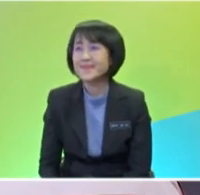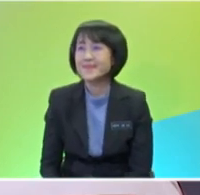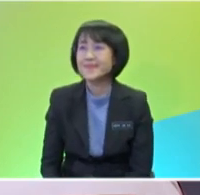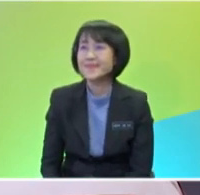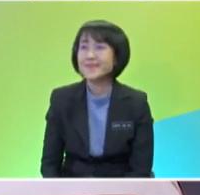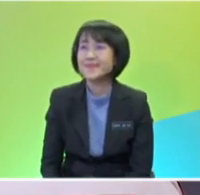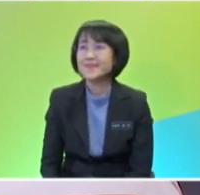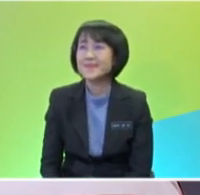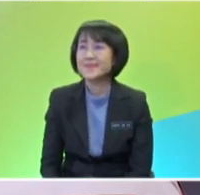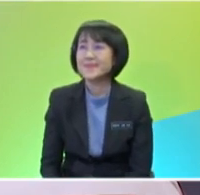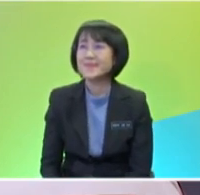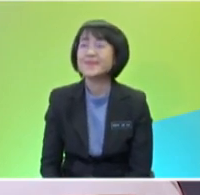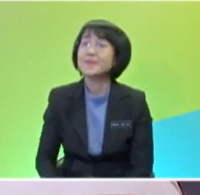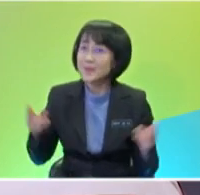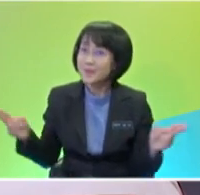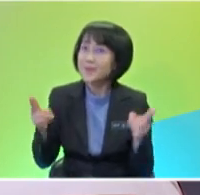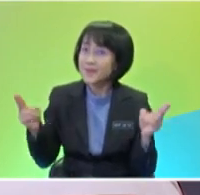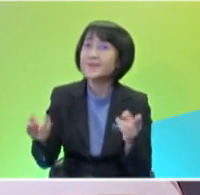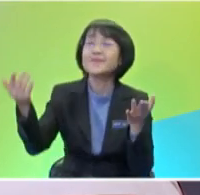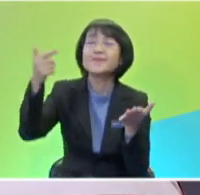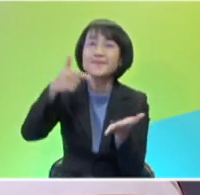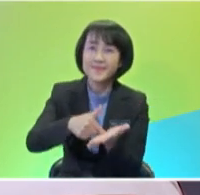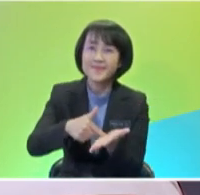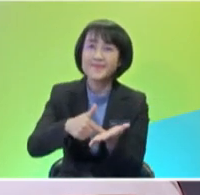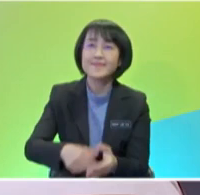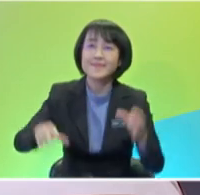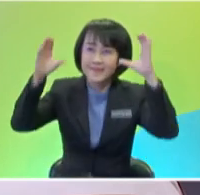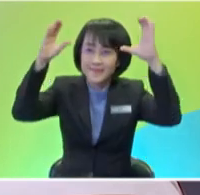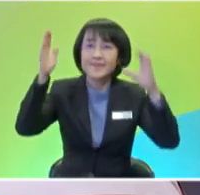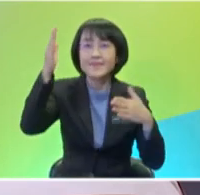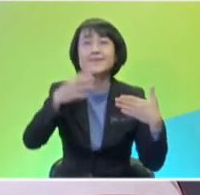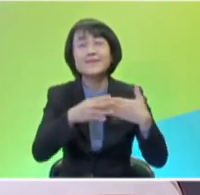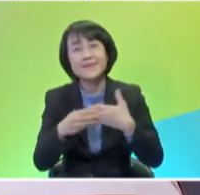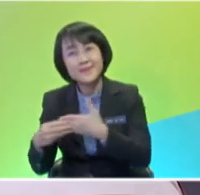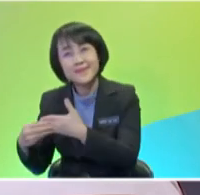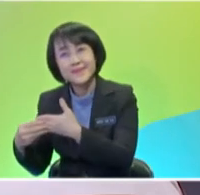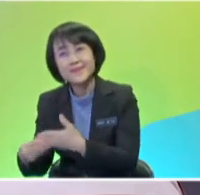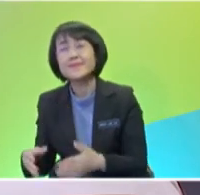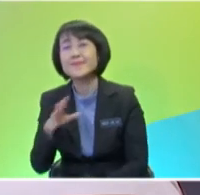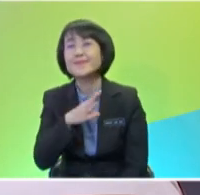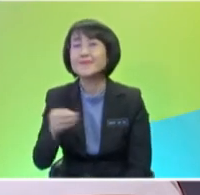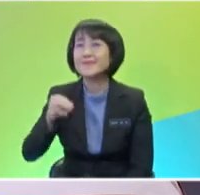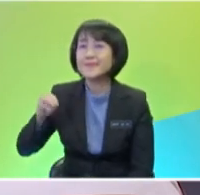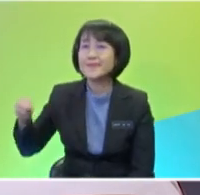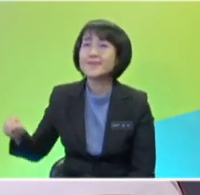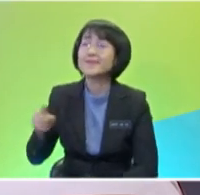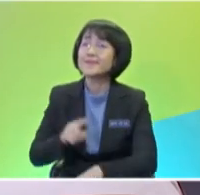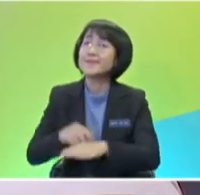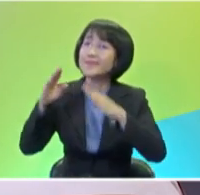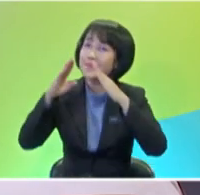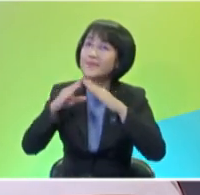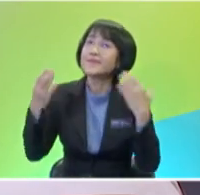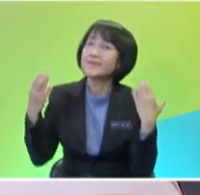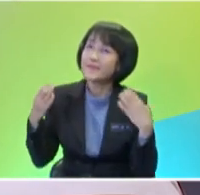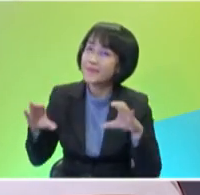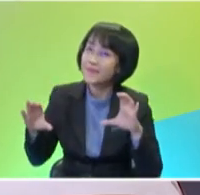perlukan lebih lagi usaha lagi cik gua akan bimbing bukan nanti dan juga murid-murid yang di luar sana pun ah Coba